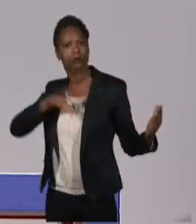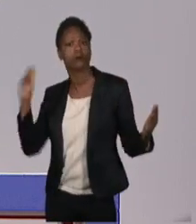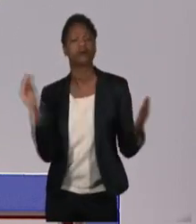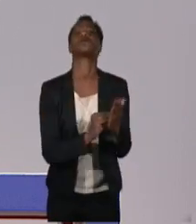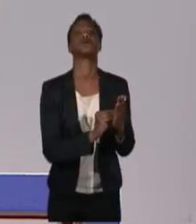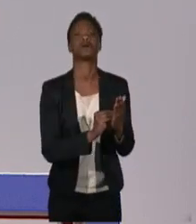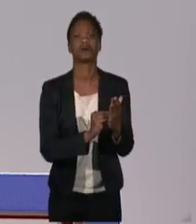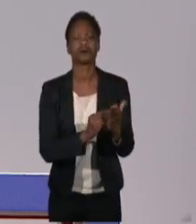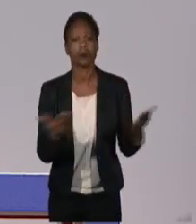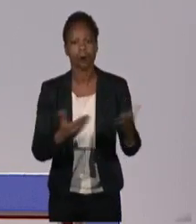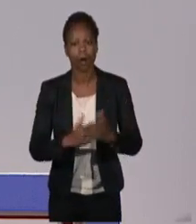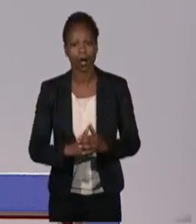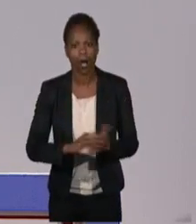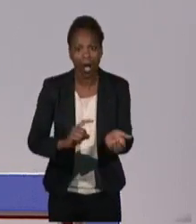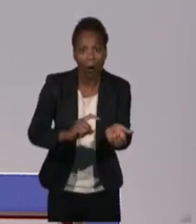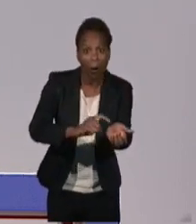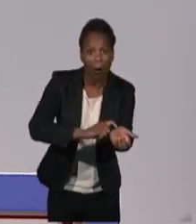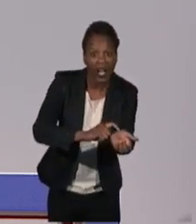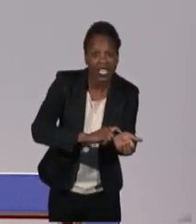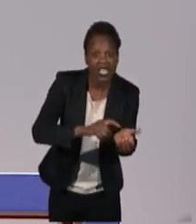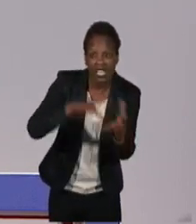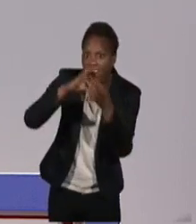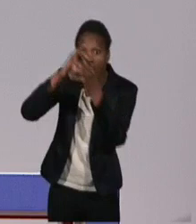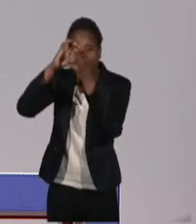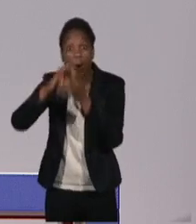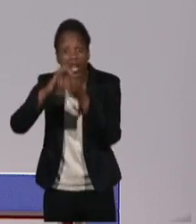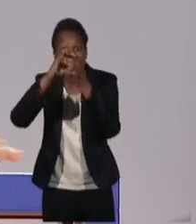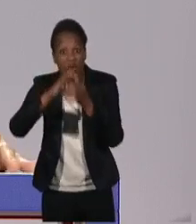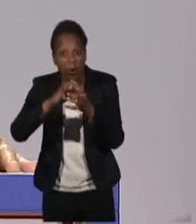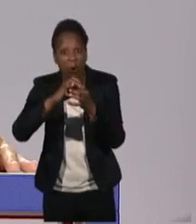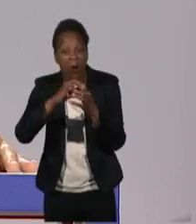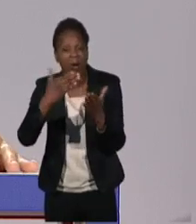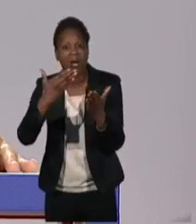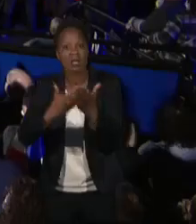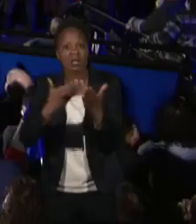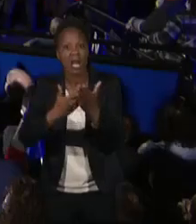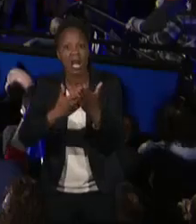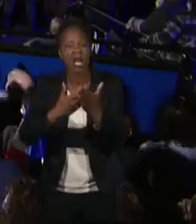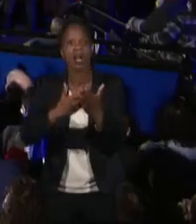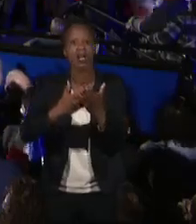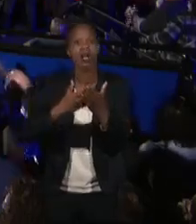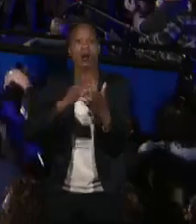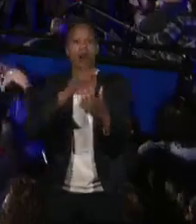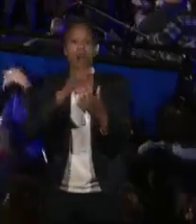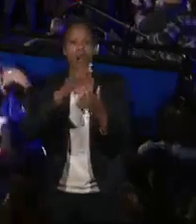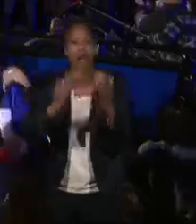se prévaloir de son origine ou de sa religion pour s'exonérer de la loi commune.